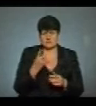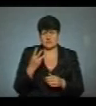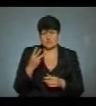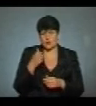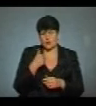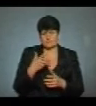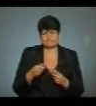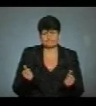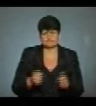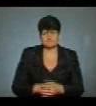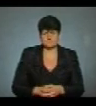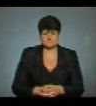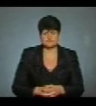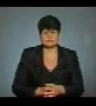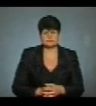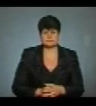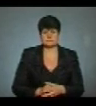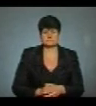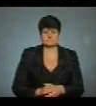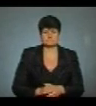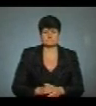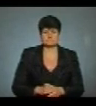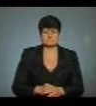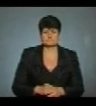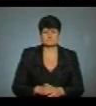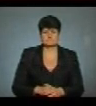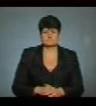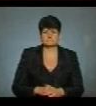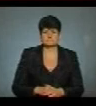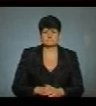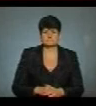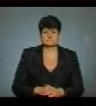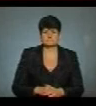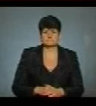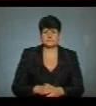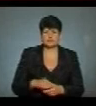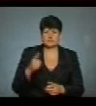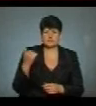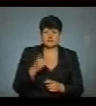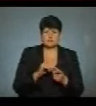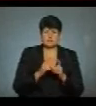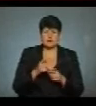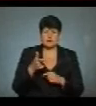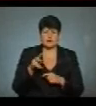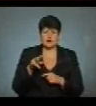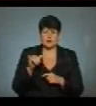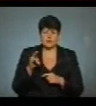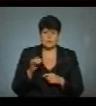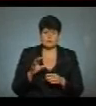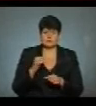років. Діана Ярошенко, Андрій Прокопів. Новини на Суспільному. Тернопіль. Тиждень боротьби з глаукомою